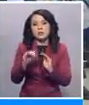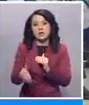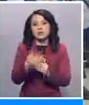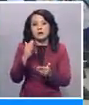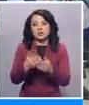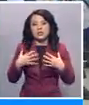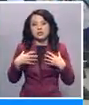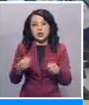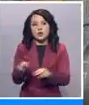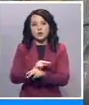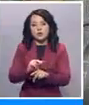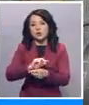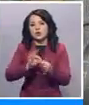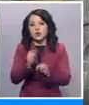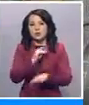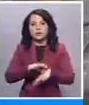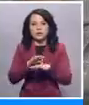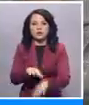сақтау ғимараты күрделі жөндеуден өткен.